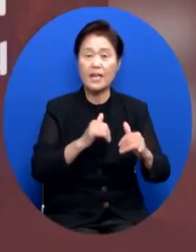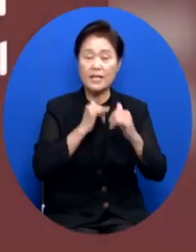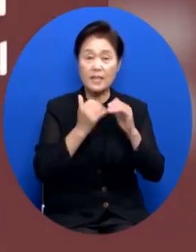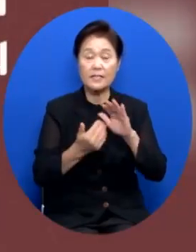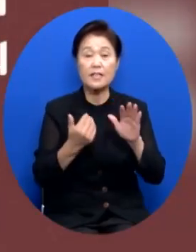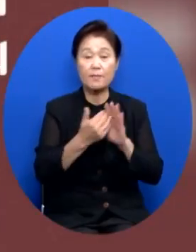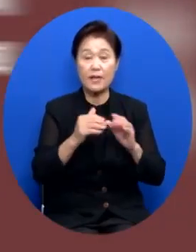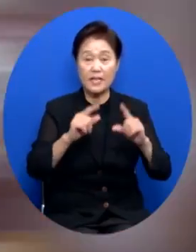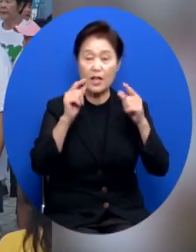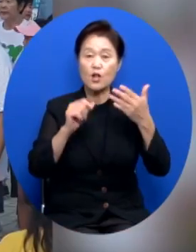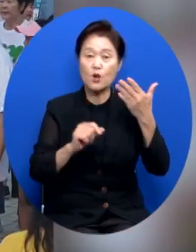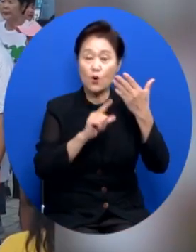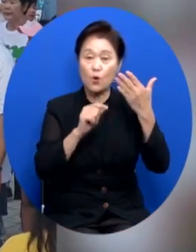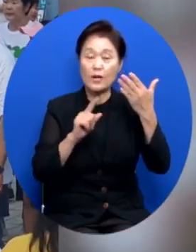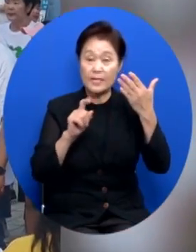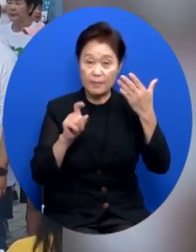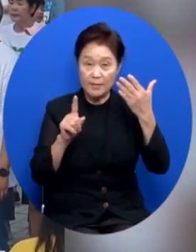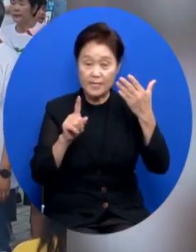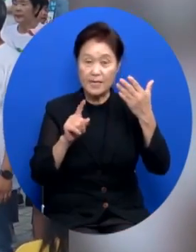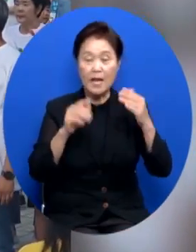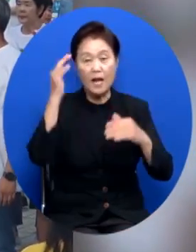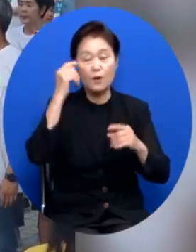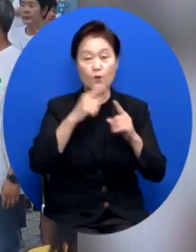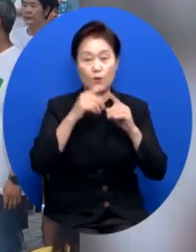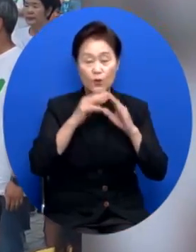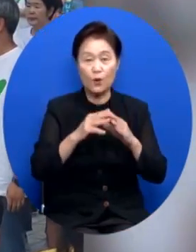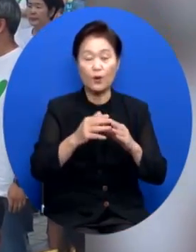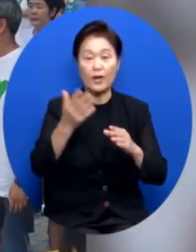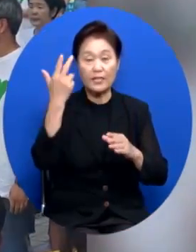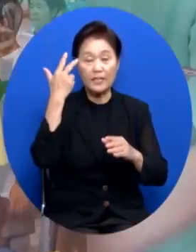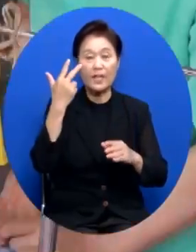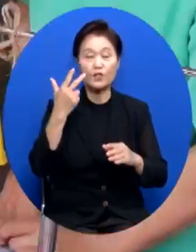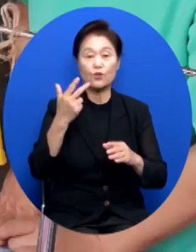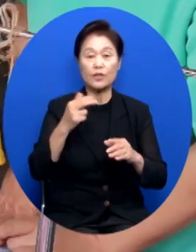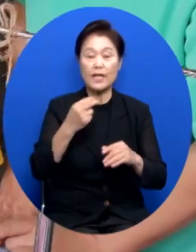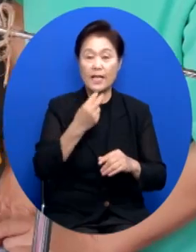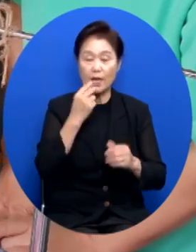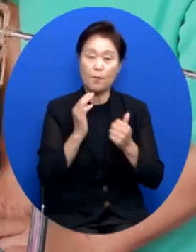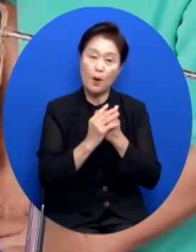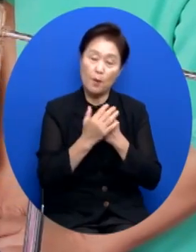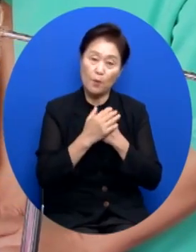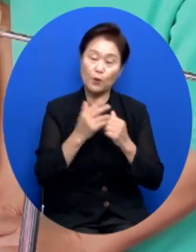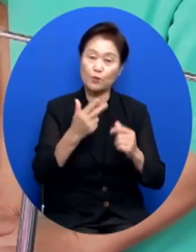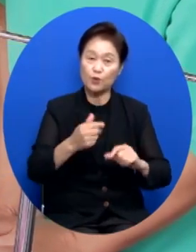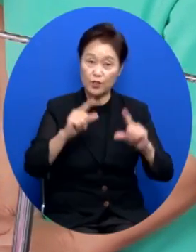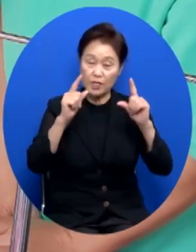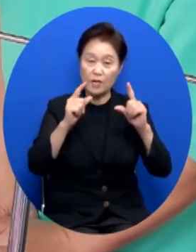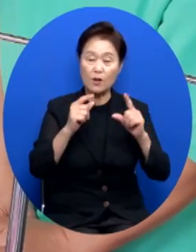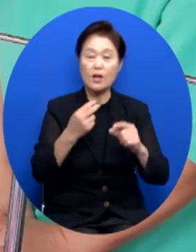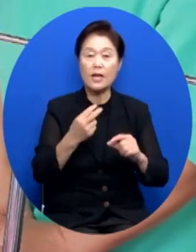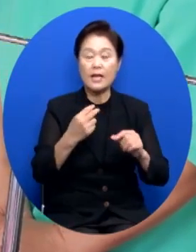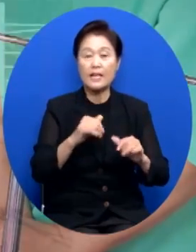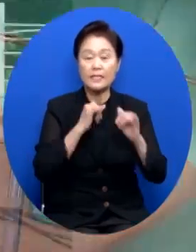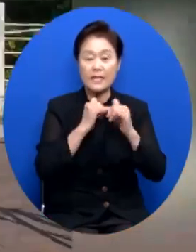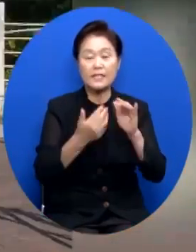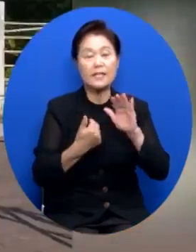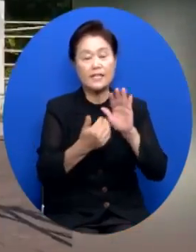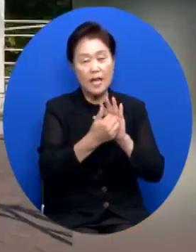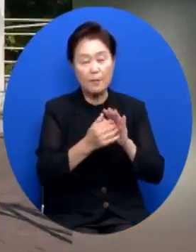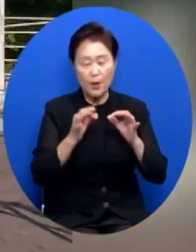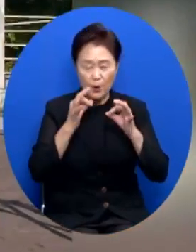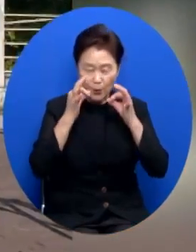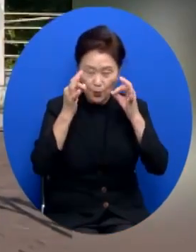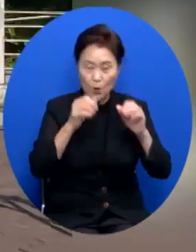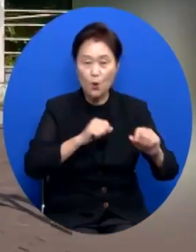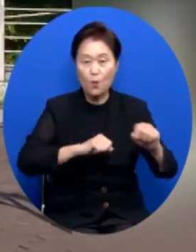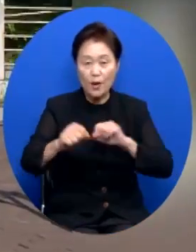예방의 날인 9월 11일을 맞아 한국교회가 지난주일을 생명보듬주일로 보내고 자살 예방을 위한 다양한 노력과